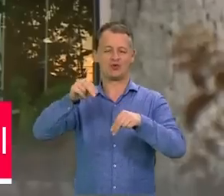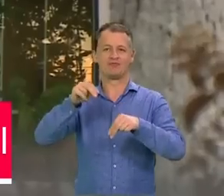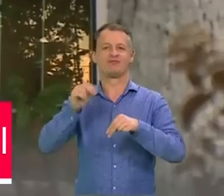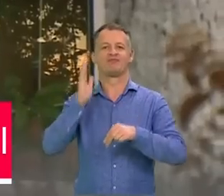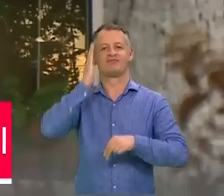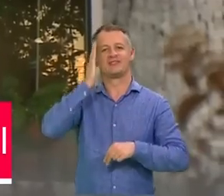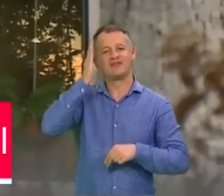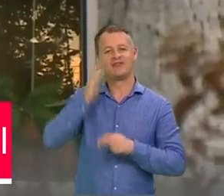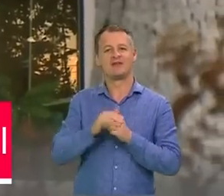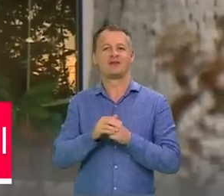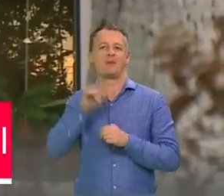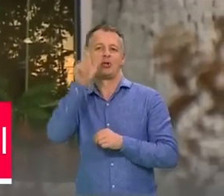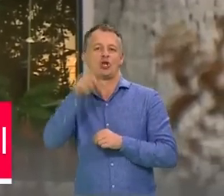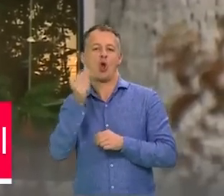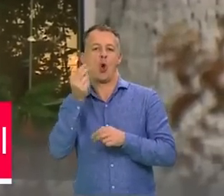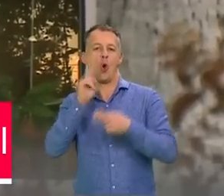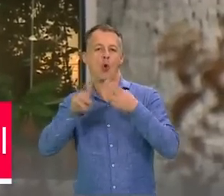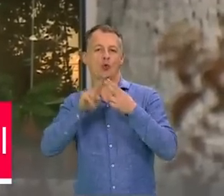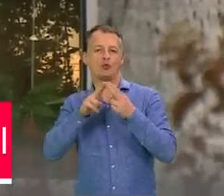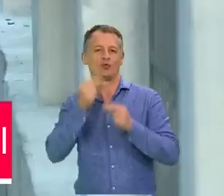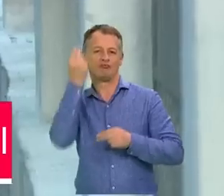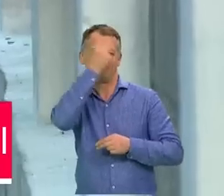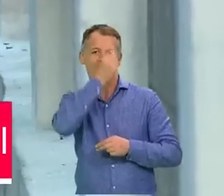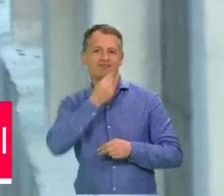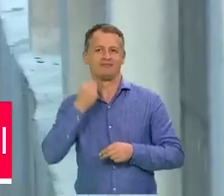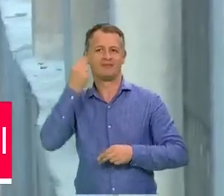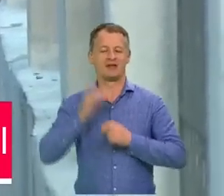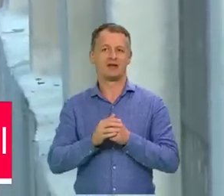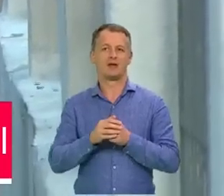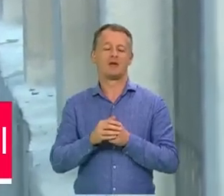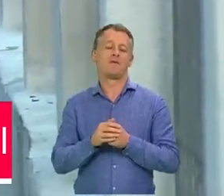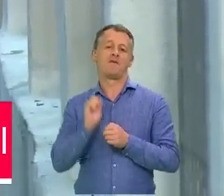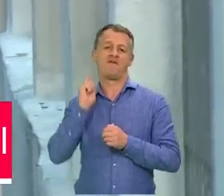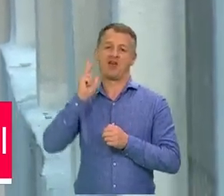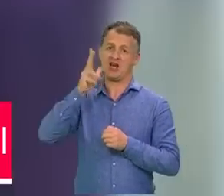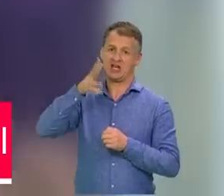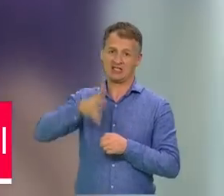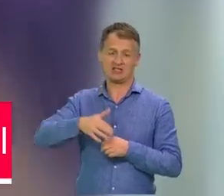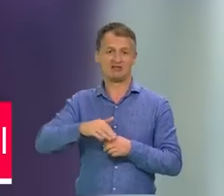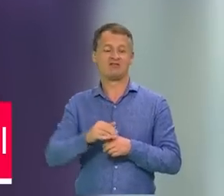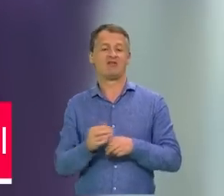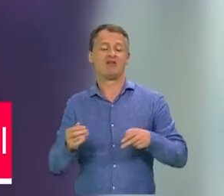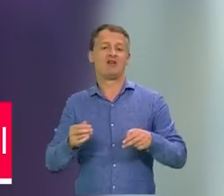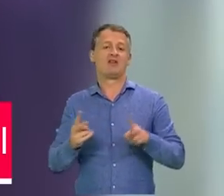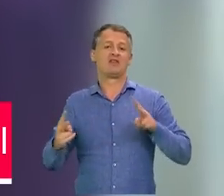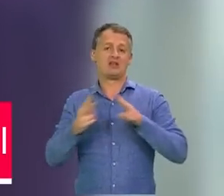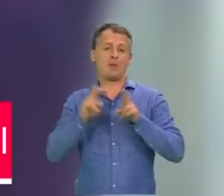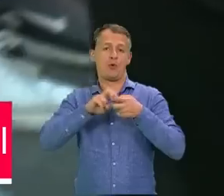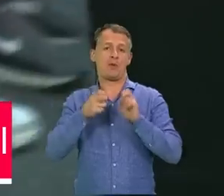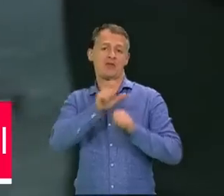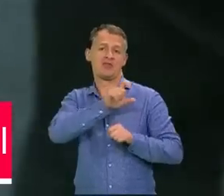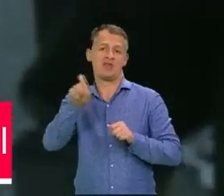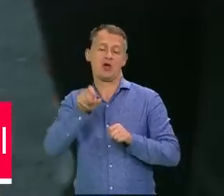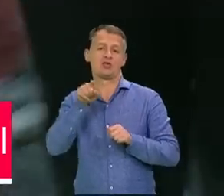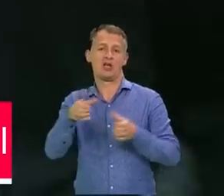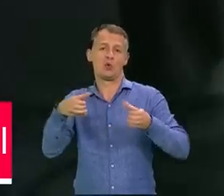make-up artist cunoscut. Însă până atunci se confruntă zilnic cu probleme din cauza etniei sale. Nu de puține ori